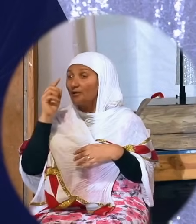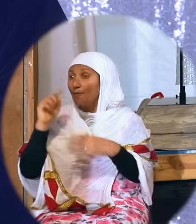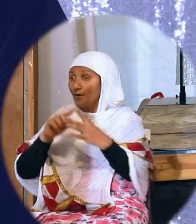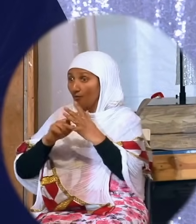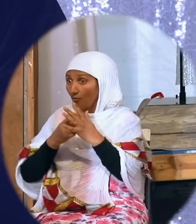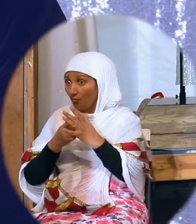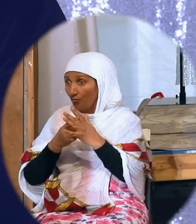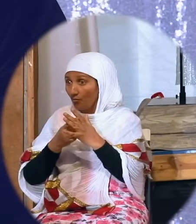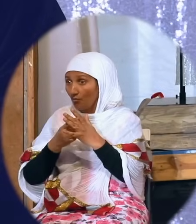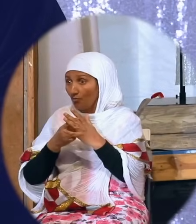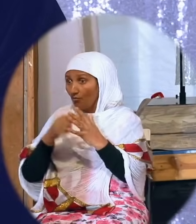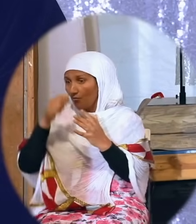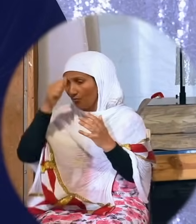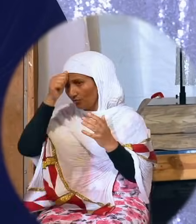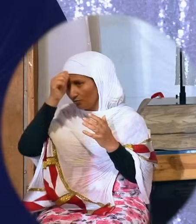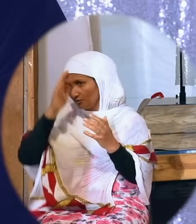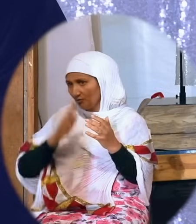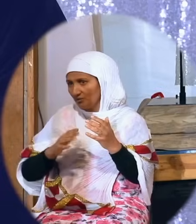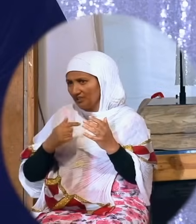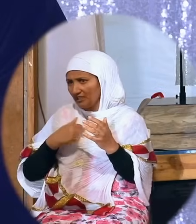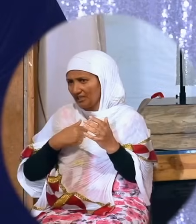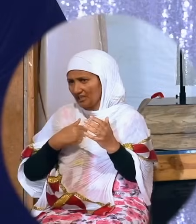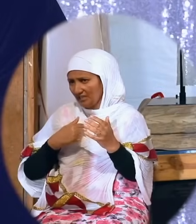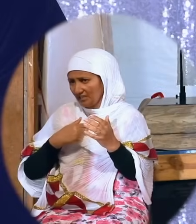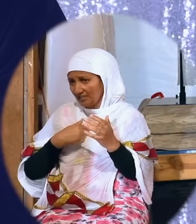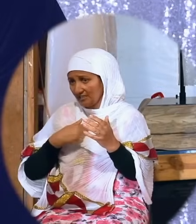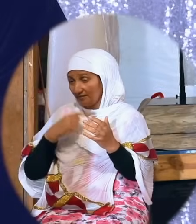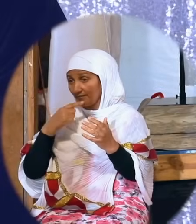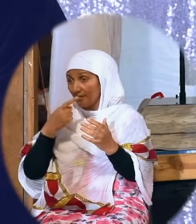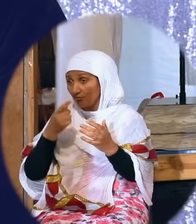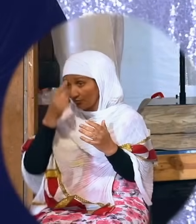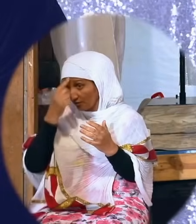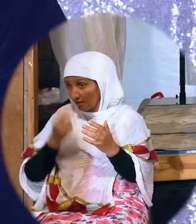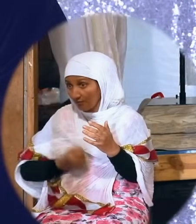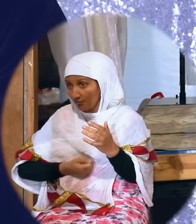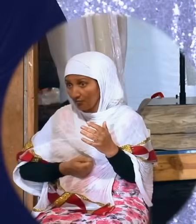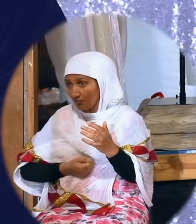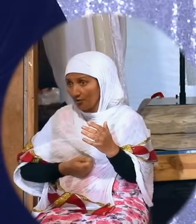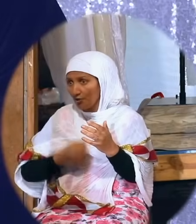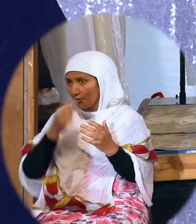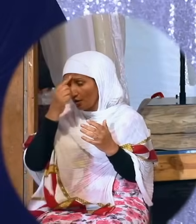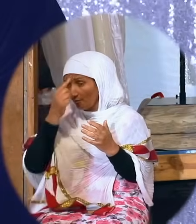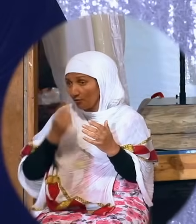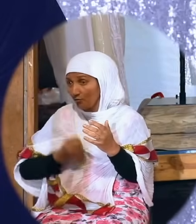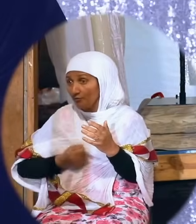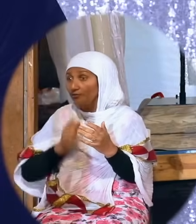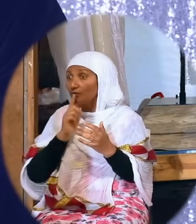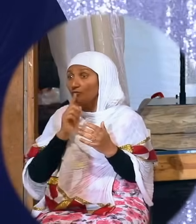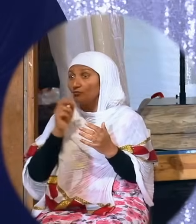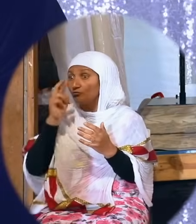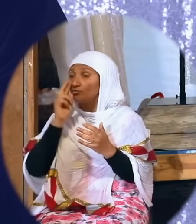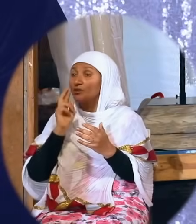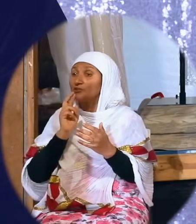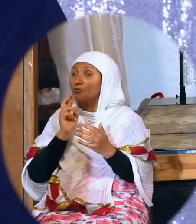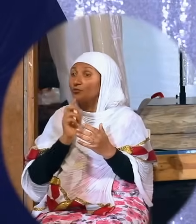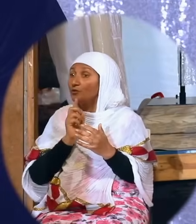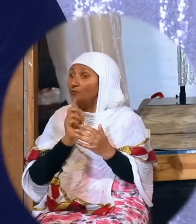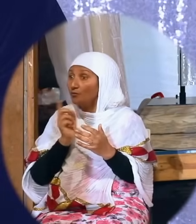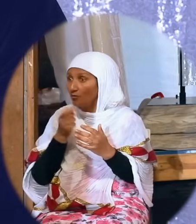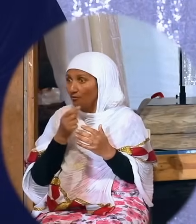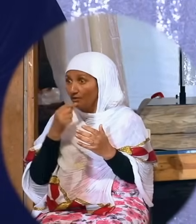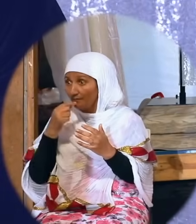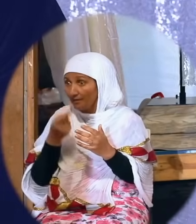ሰዎች እኔ እንዲህ ነኝ ብለው ሲያምኑ ያመኑበት ነው ያጾታቸው የሚሆነው ሚለውን አስተሳሰብ የጀመረው ማን